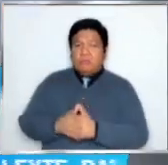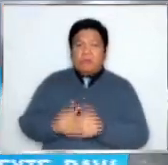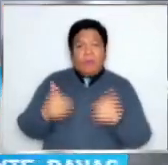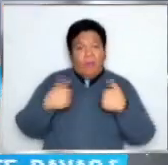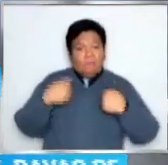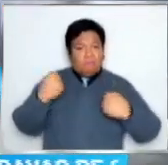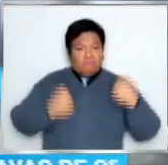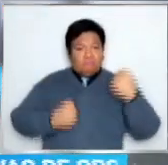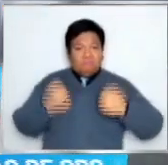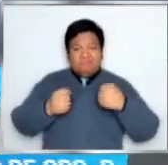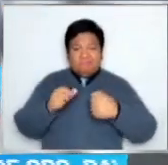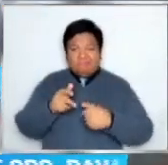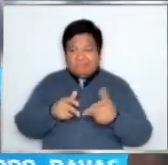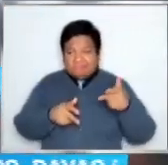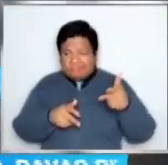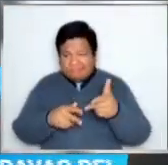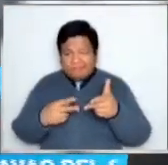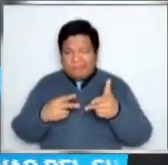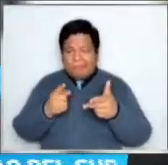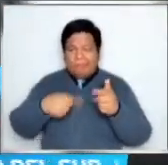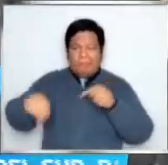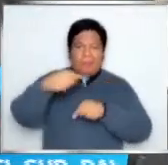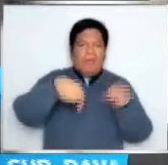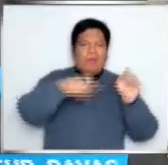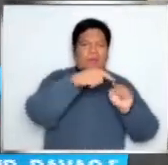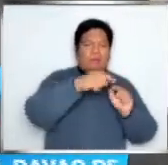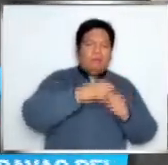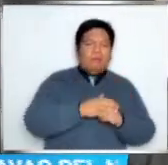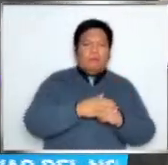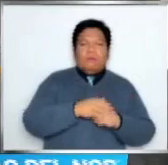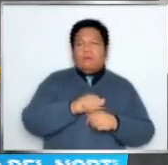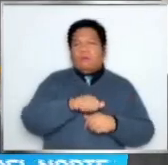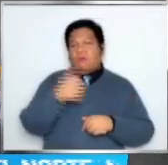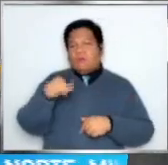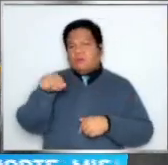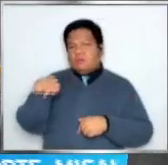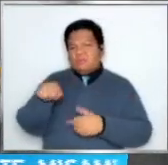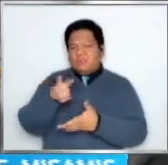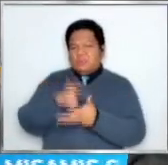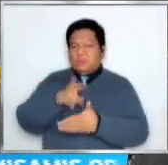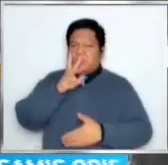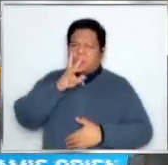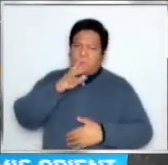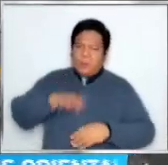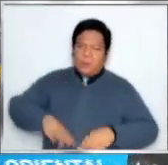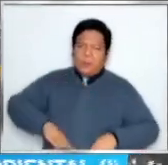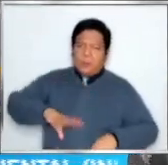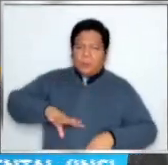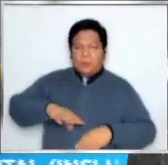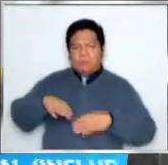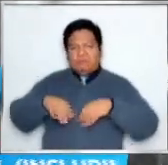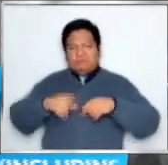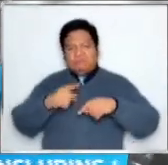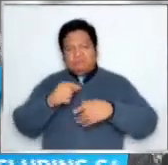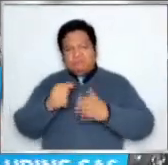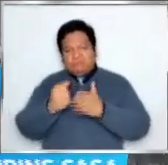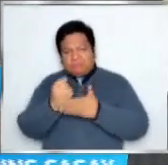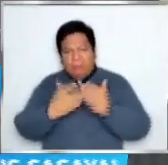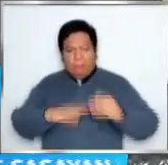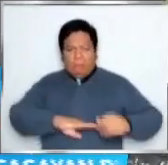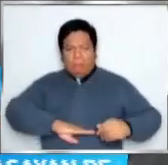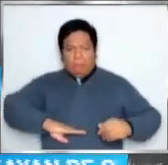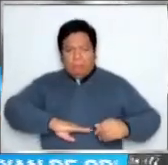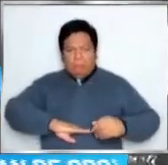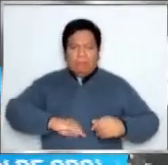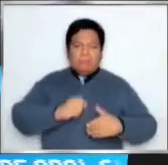pabalik. Abot-tuhod ang baha sa Santo Domingo Avenue. Akala namin, sinusundan namin, deso-deso, akala namin naman ang tubig. Kaya